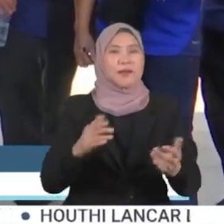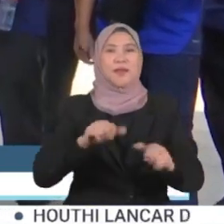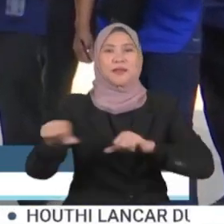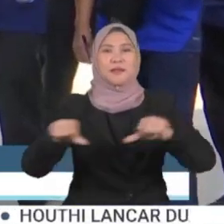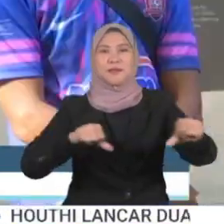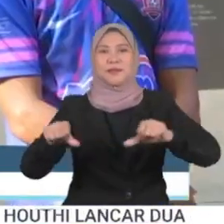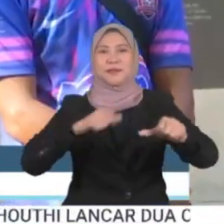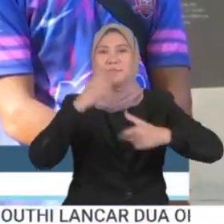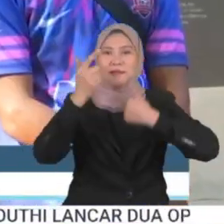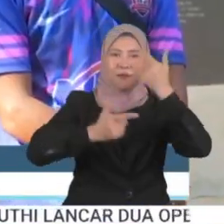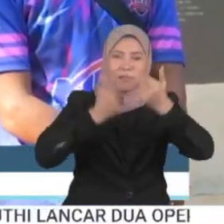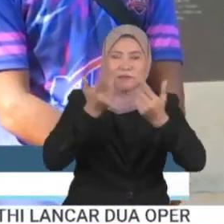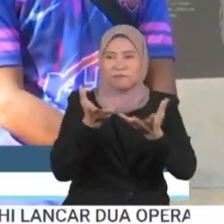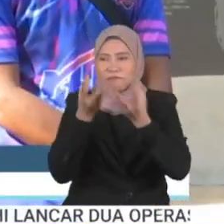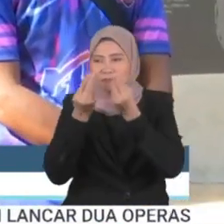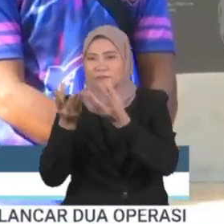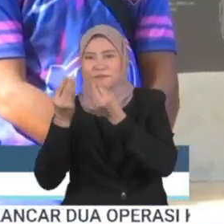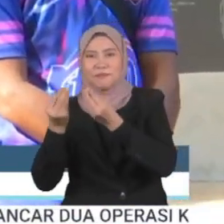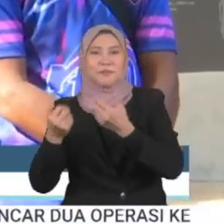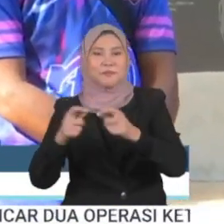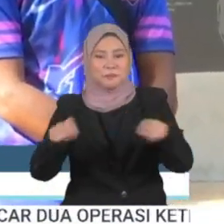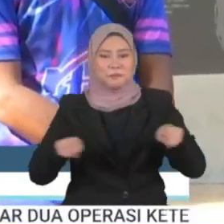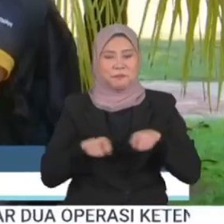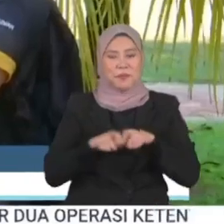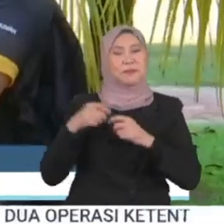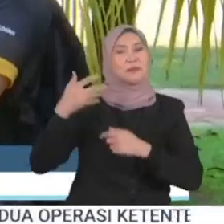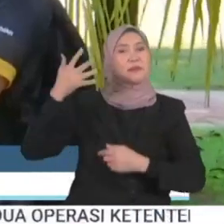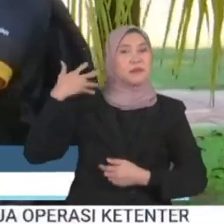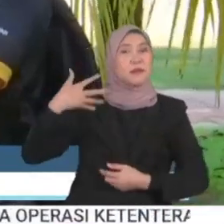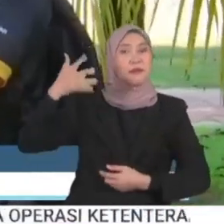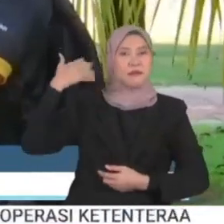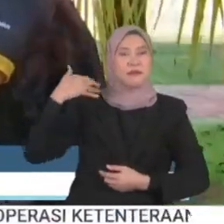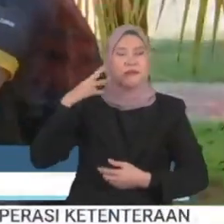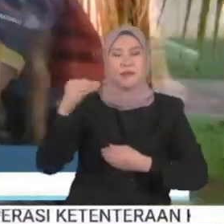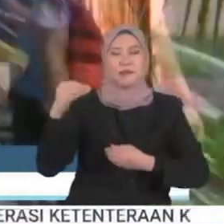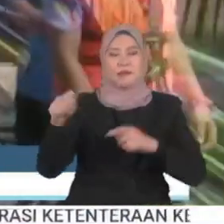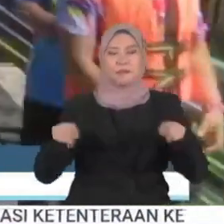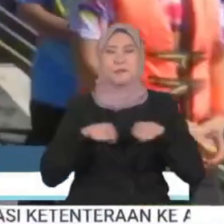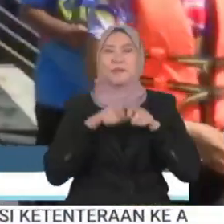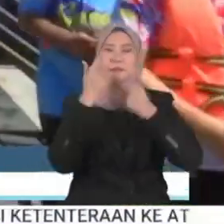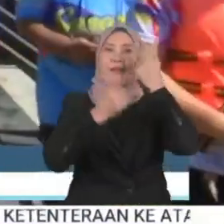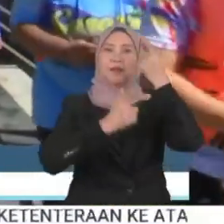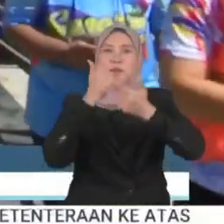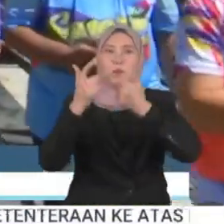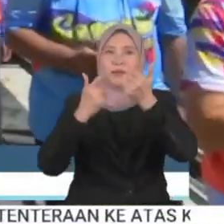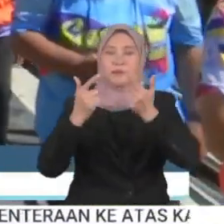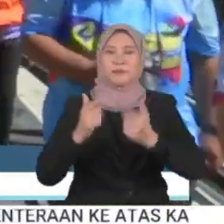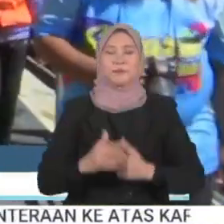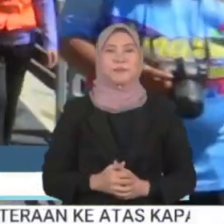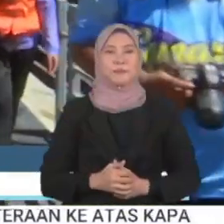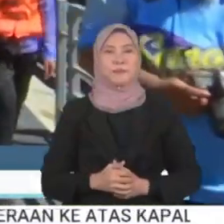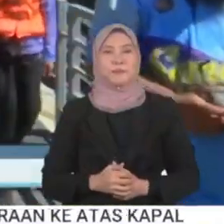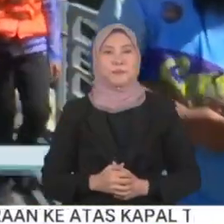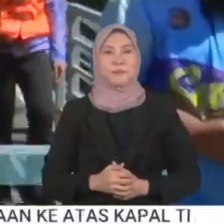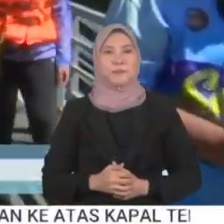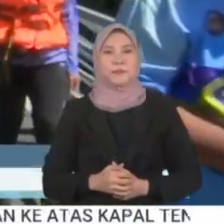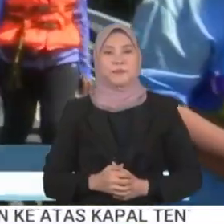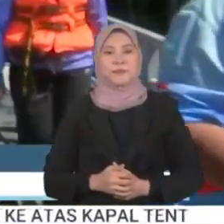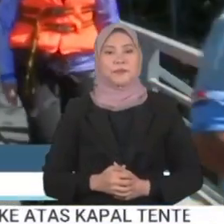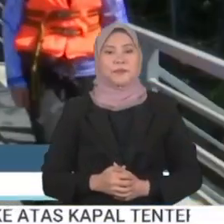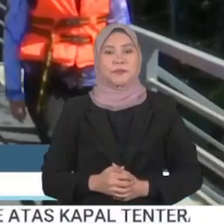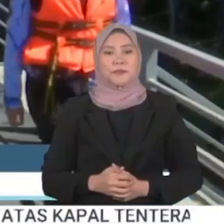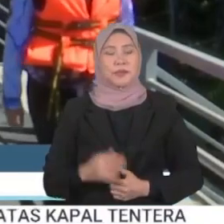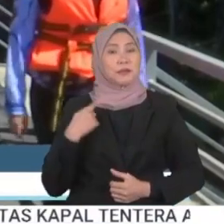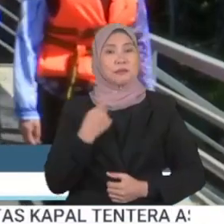lawatan sambil belajar ke beberapa lokasi bersejarah dan pelancongan kita bukan hanya sekadar untuk